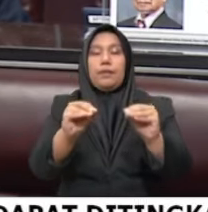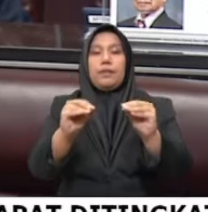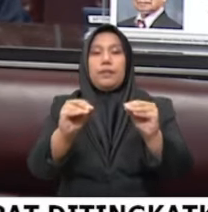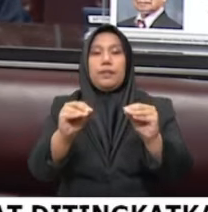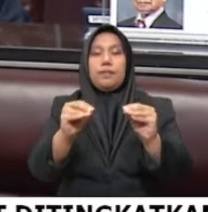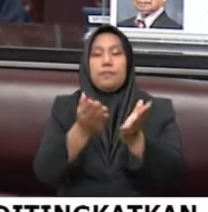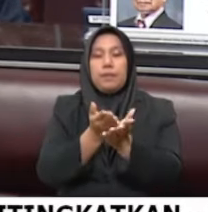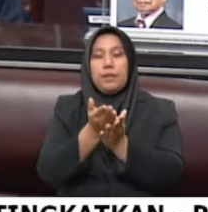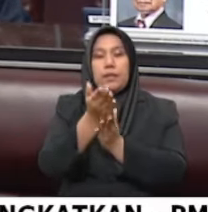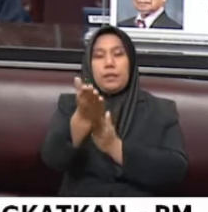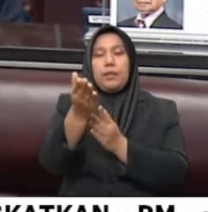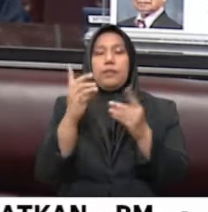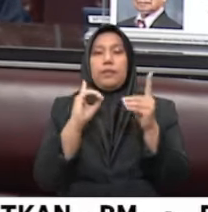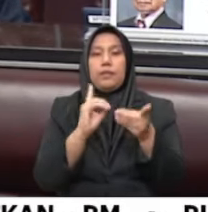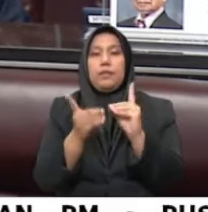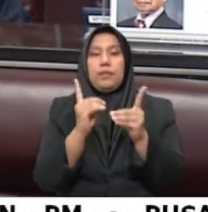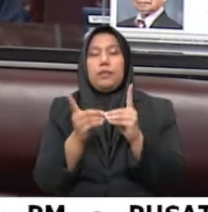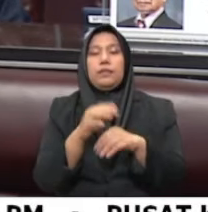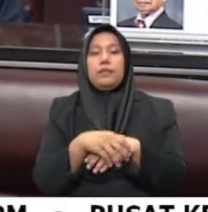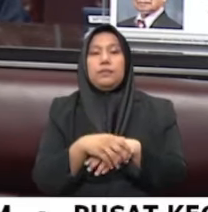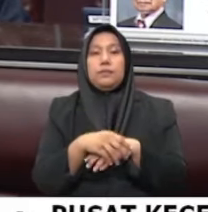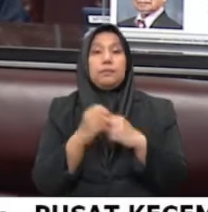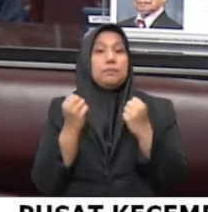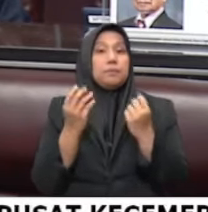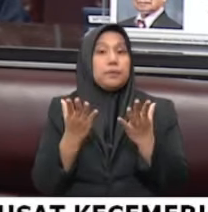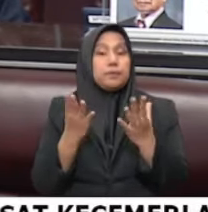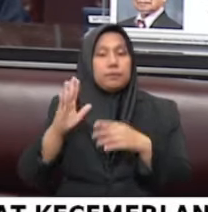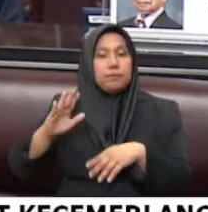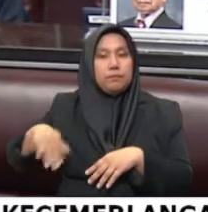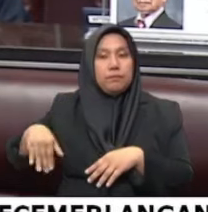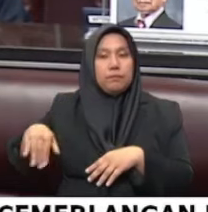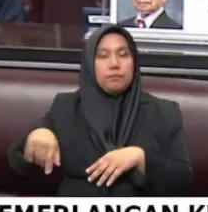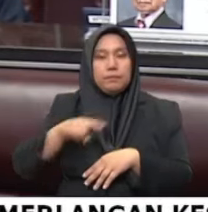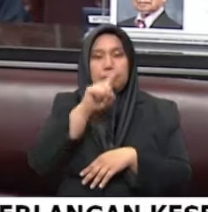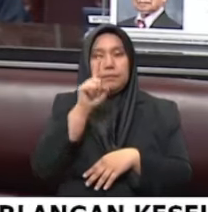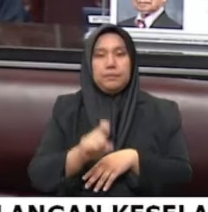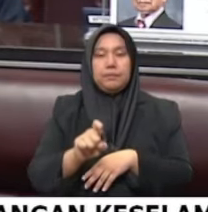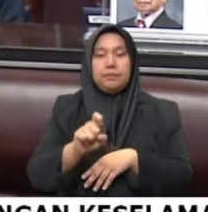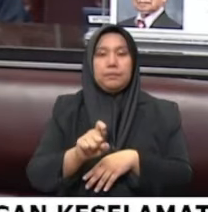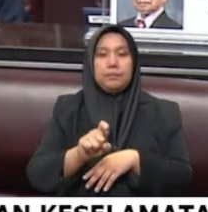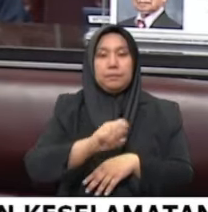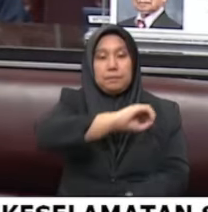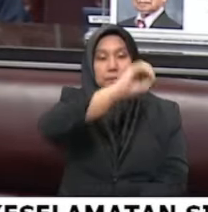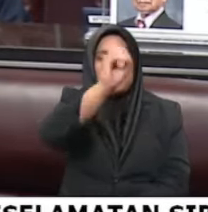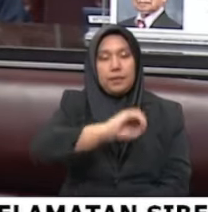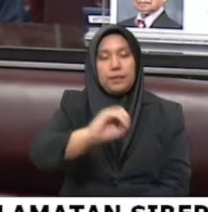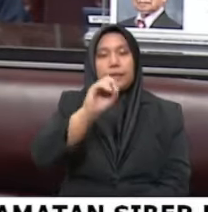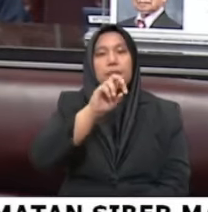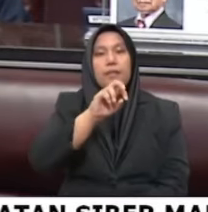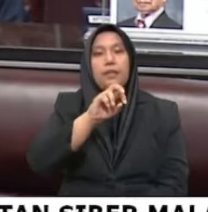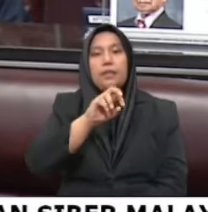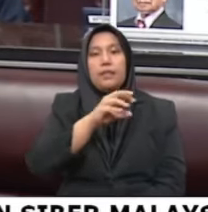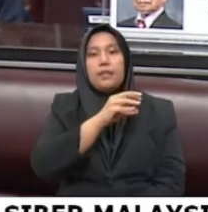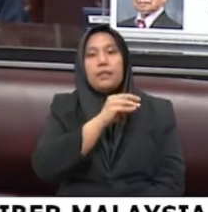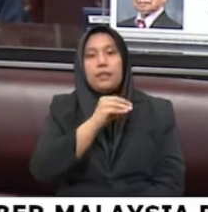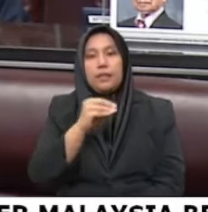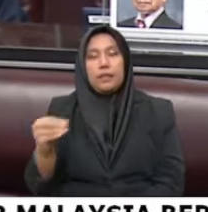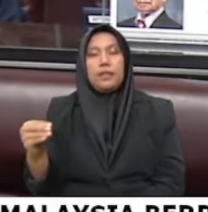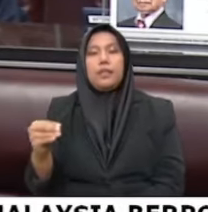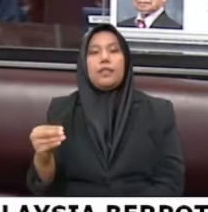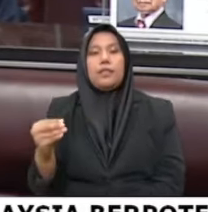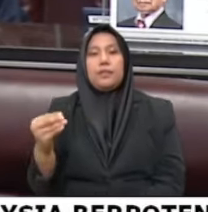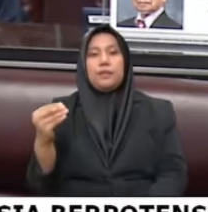ini, dan berapa lagi yang belum di segi peratusan dan juga dalam bentuk real